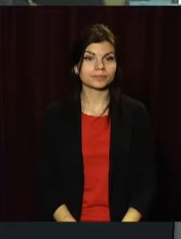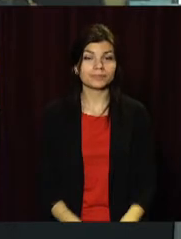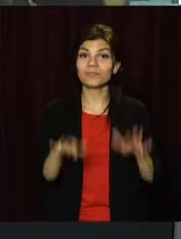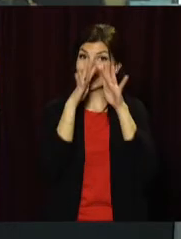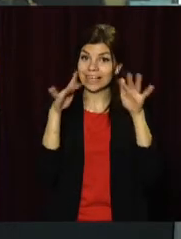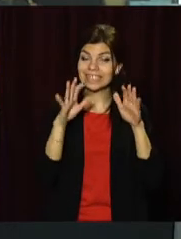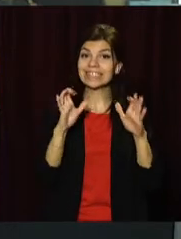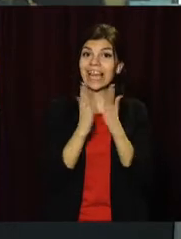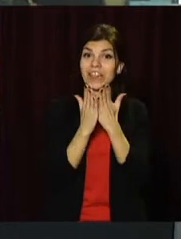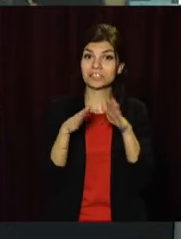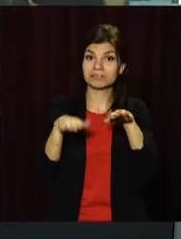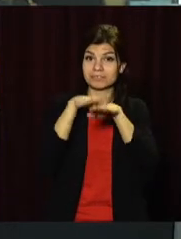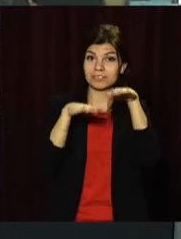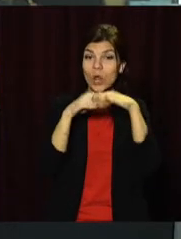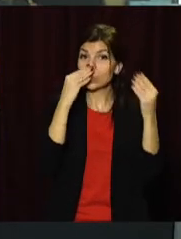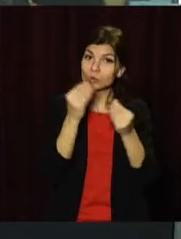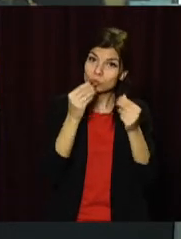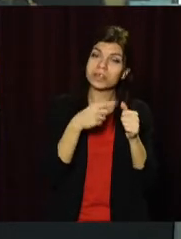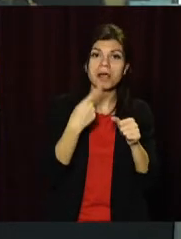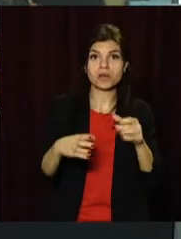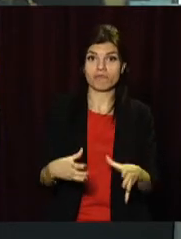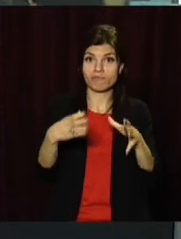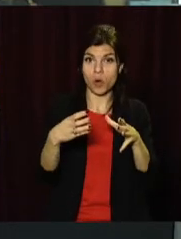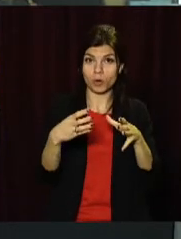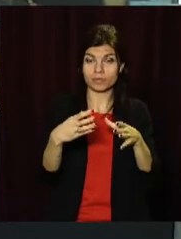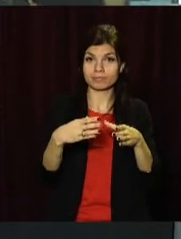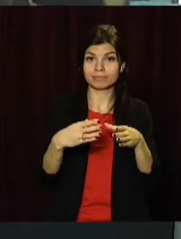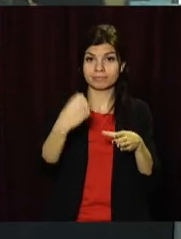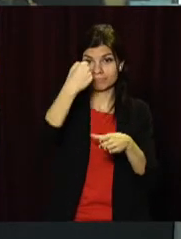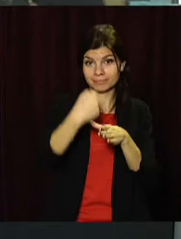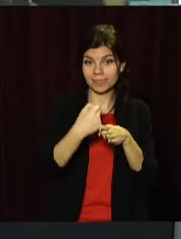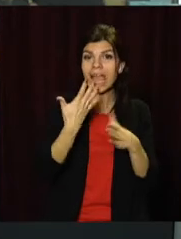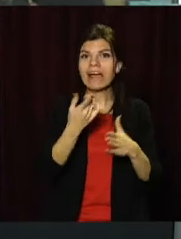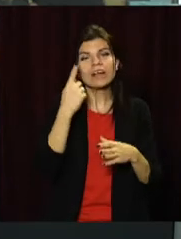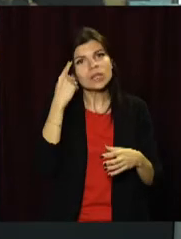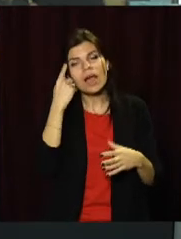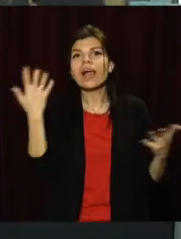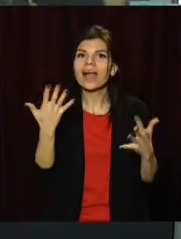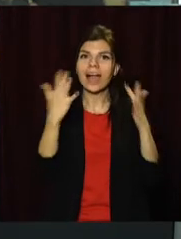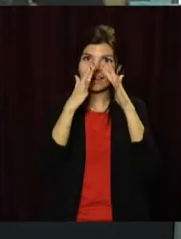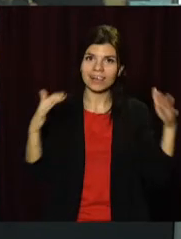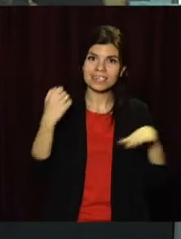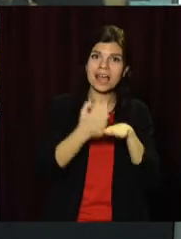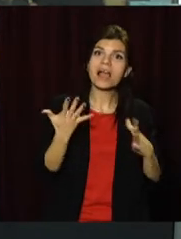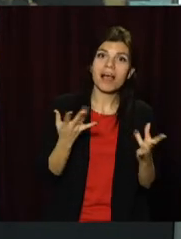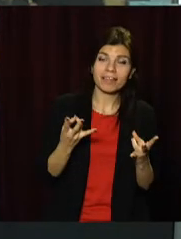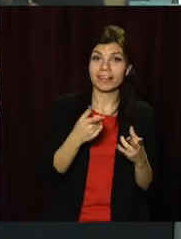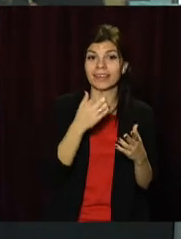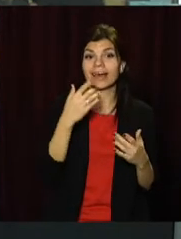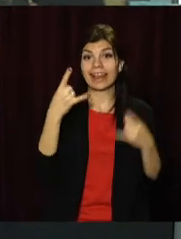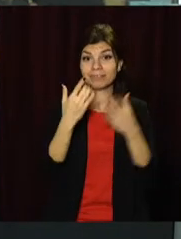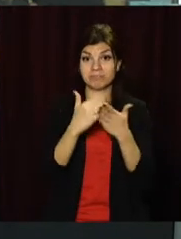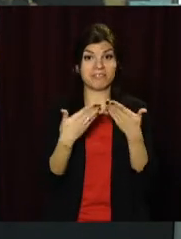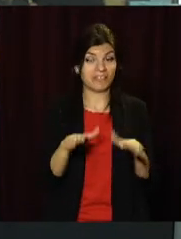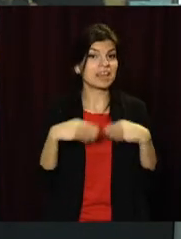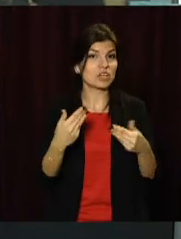Ялинка з книжок штучна або в горщику. Якщо ви ще досі думаєте, яке святкове дерево обрати, «Відкритий» дає практичні